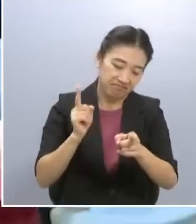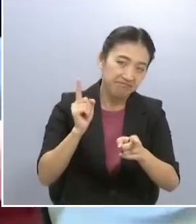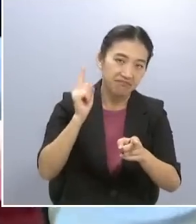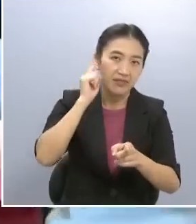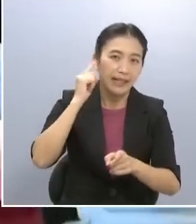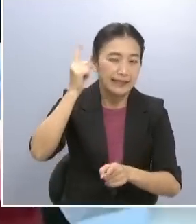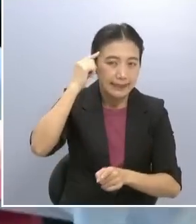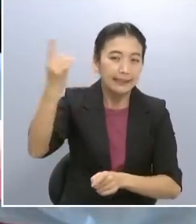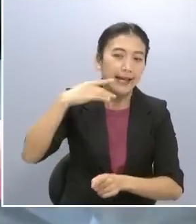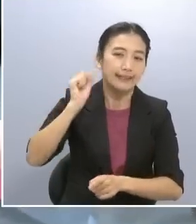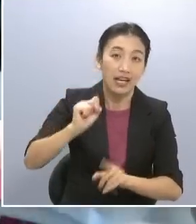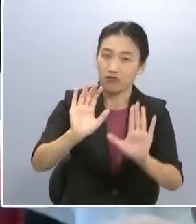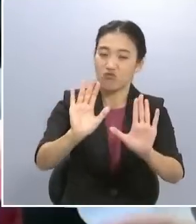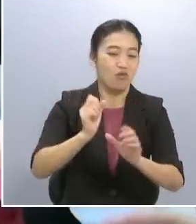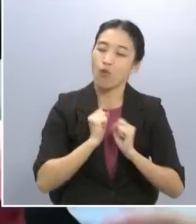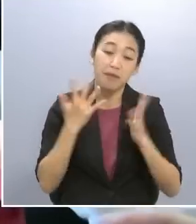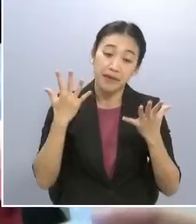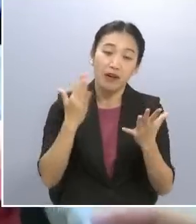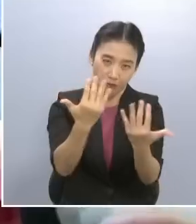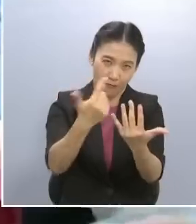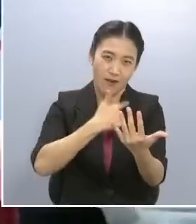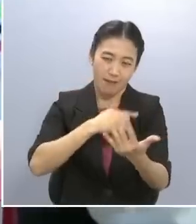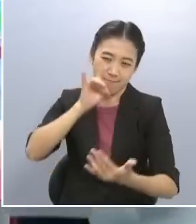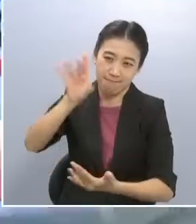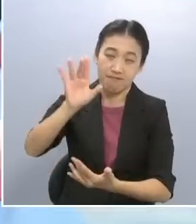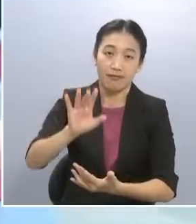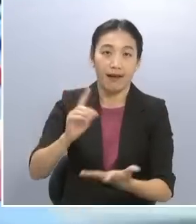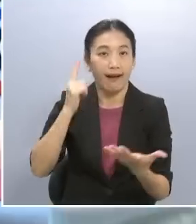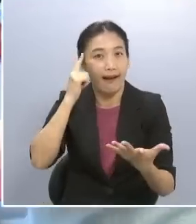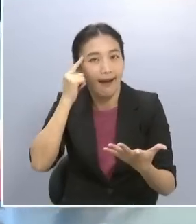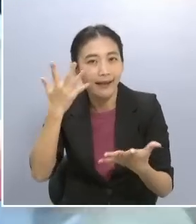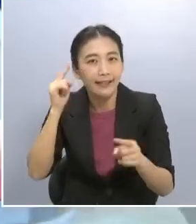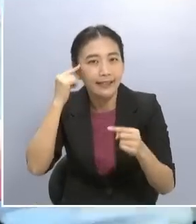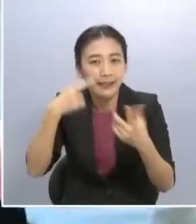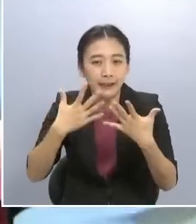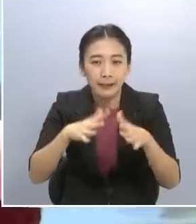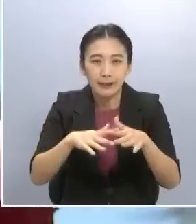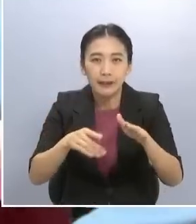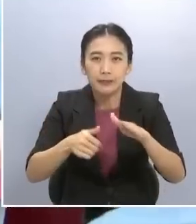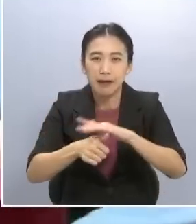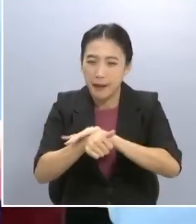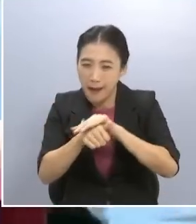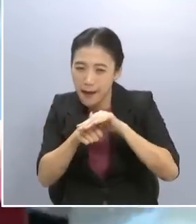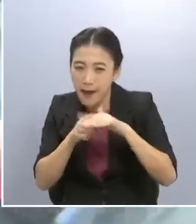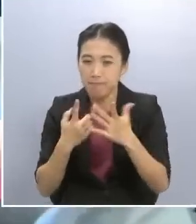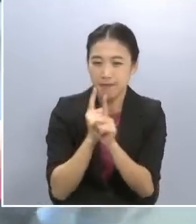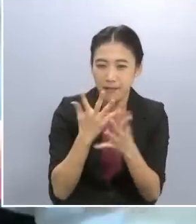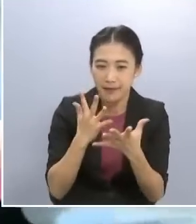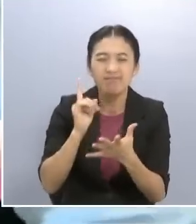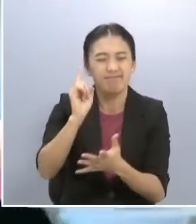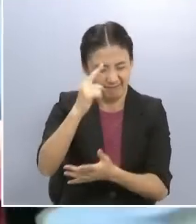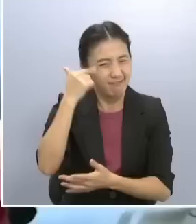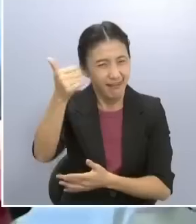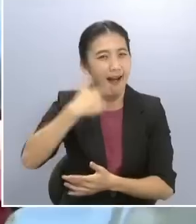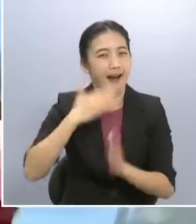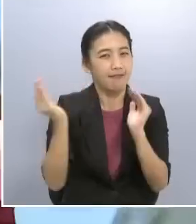กูก็กลั่นแกล้งมึงมึงอยากเล่นได้เกมกูเล่นได้อยู่แล้วนะทำไมเหรอคิดว่าคนอย่างผมอ่ะ